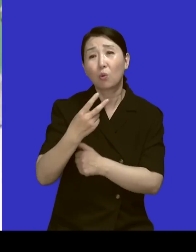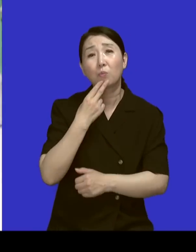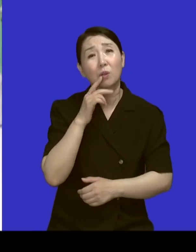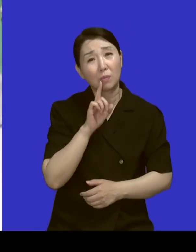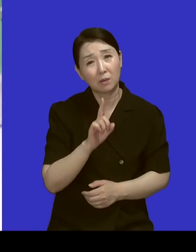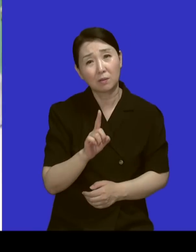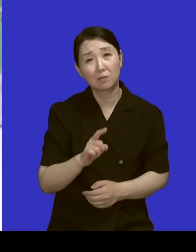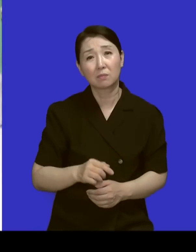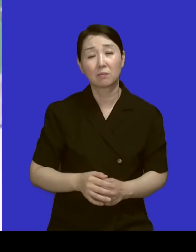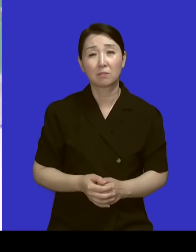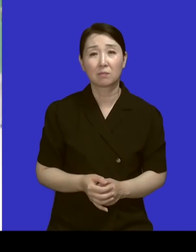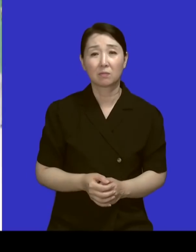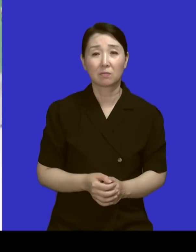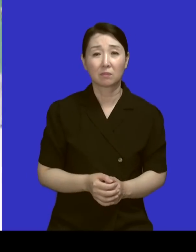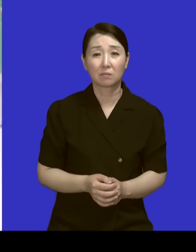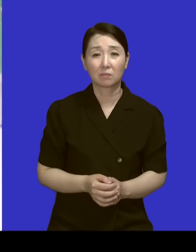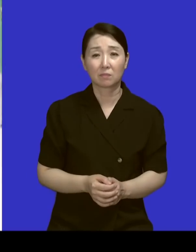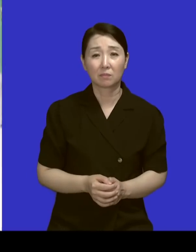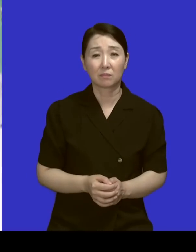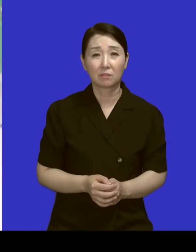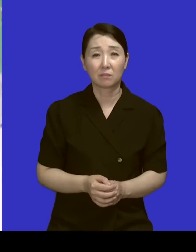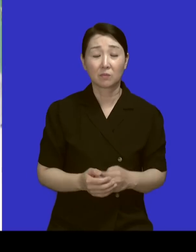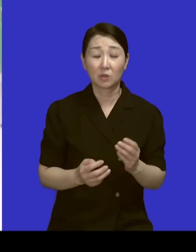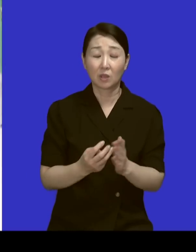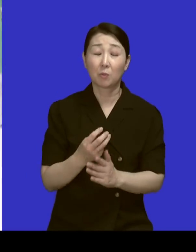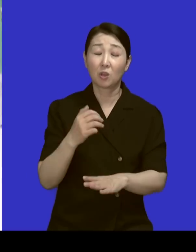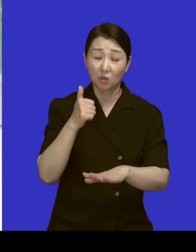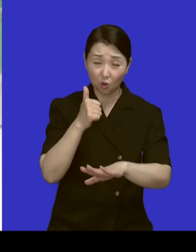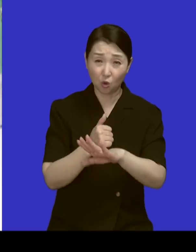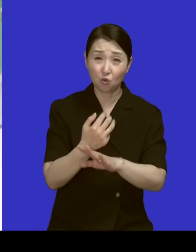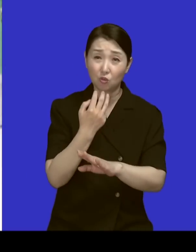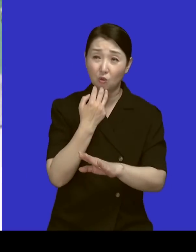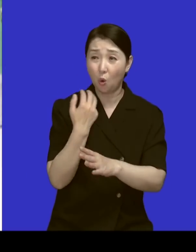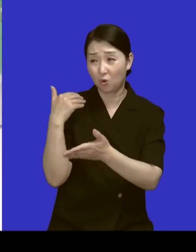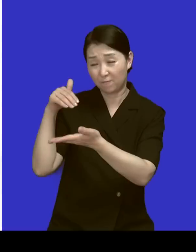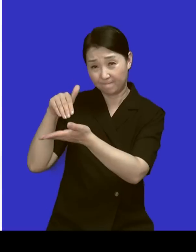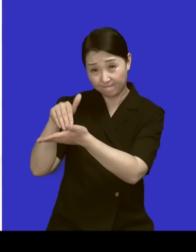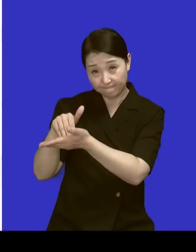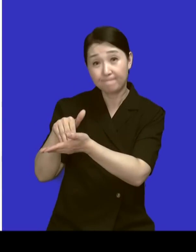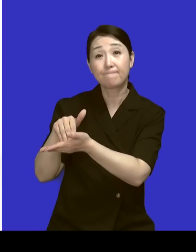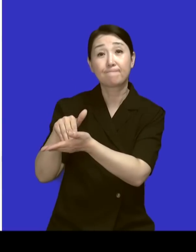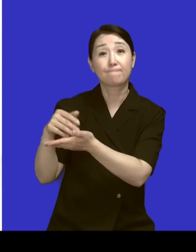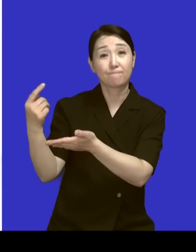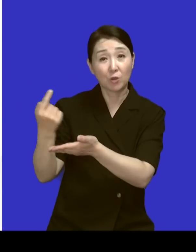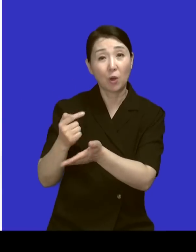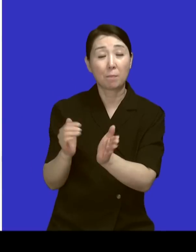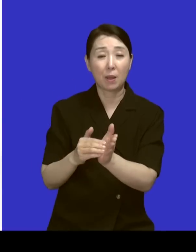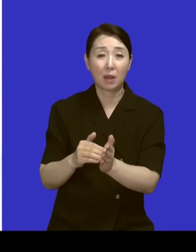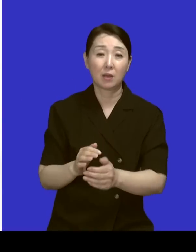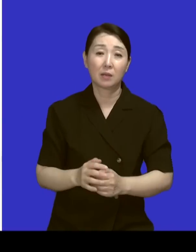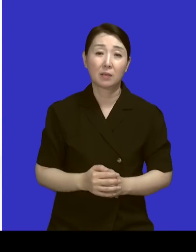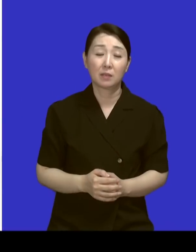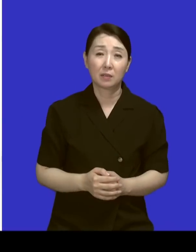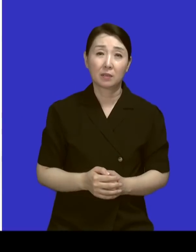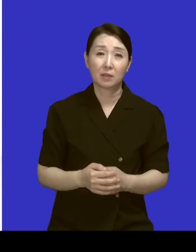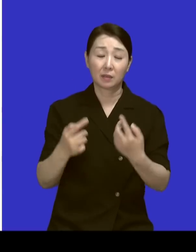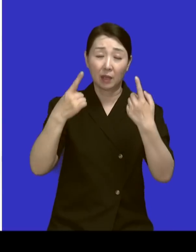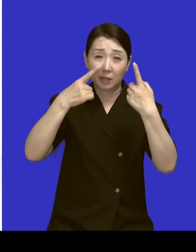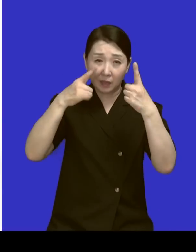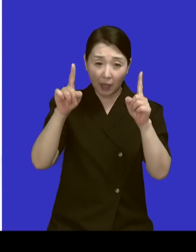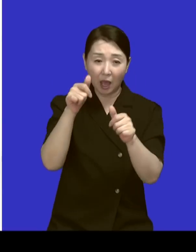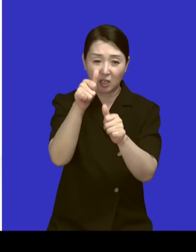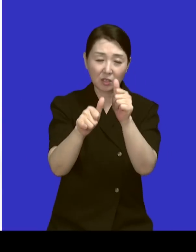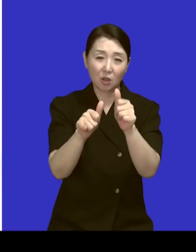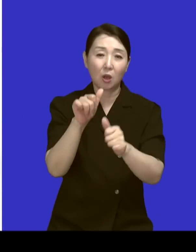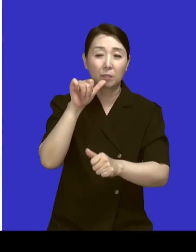그렇게 해서 서울로 돌아왔고 이제 그때까지 수능이 5달이 더 남아 있었거든요.